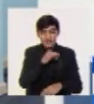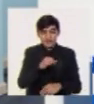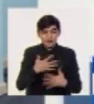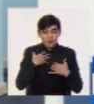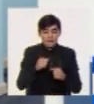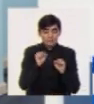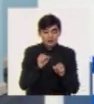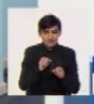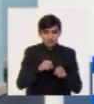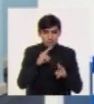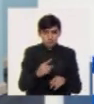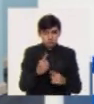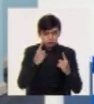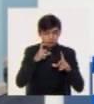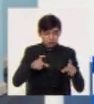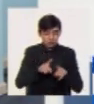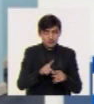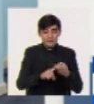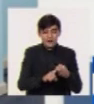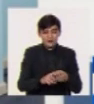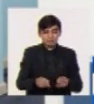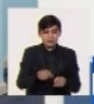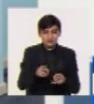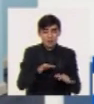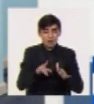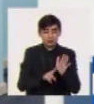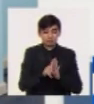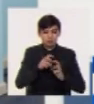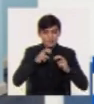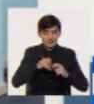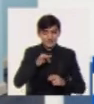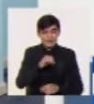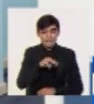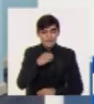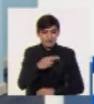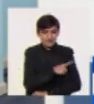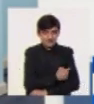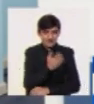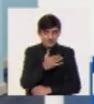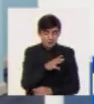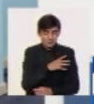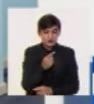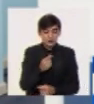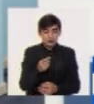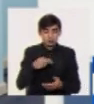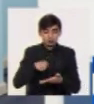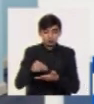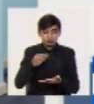сақтау басқармасының лауазымды тұлғаларына қатысты қылмыстық іс тергеліп жатыр. Медициналық керек-жарақты өз бағасына қымбатқа